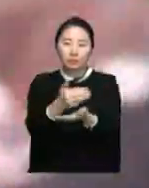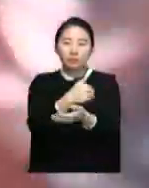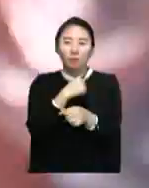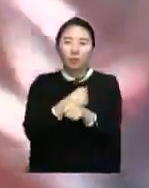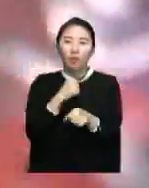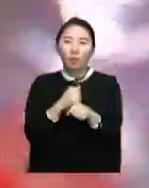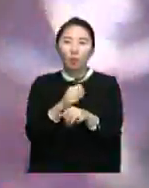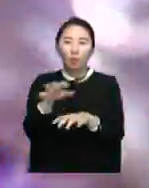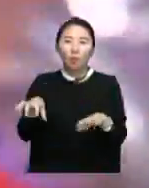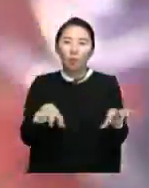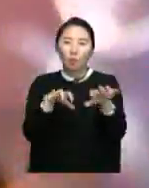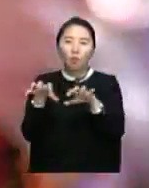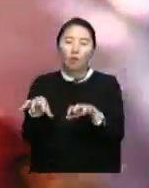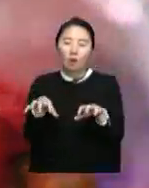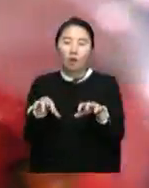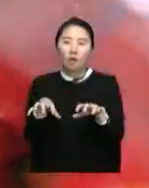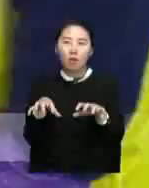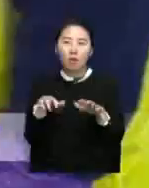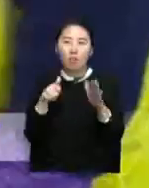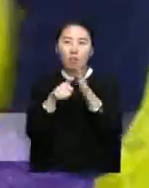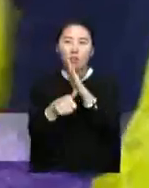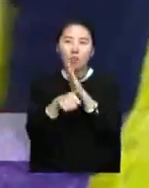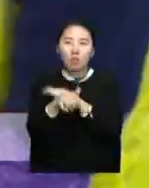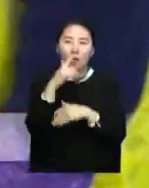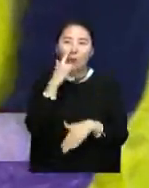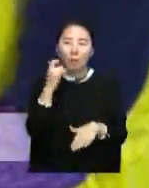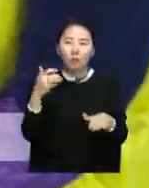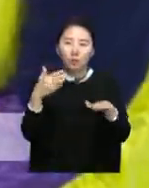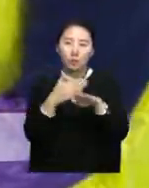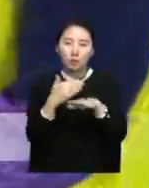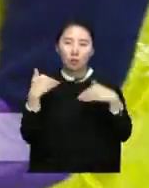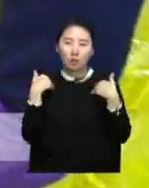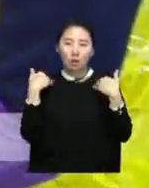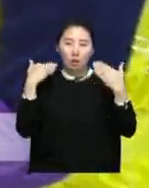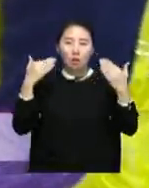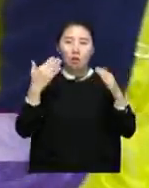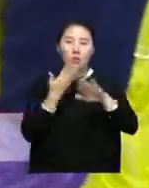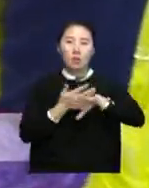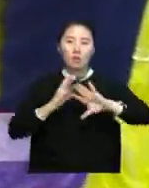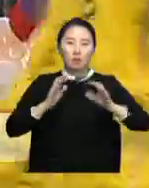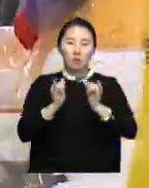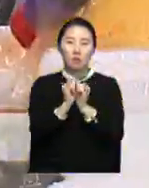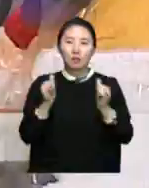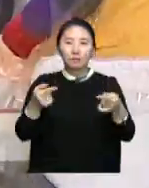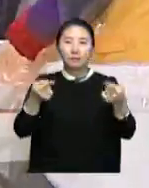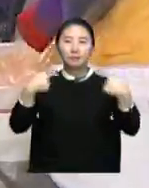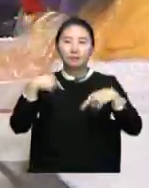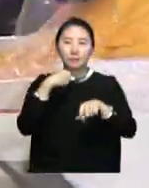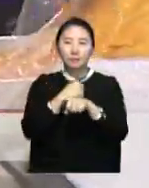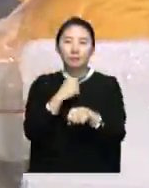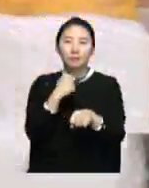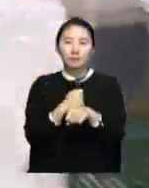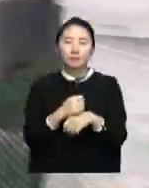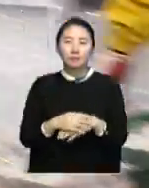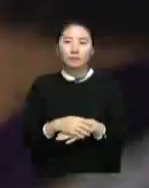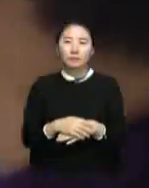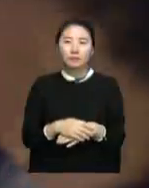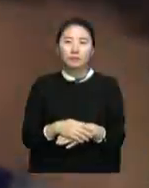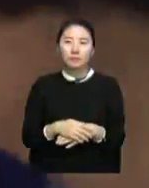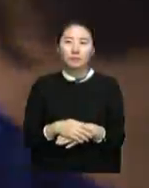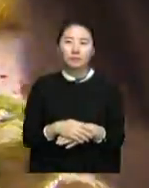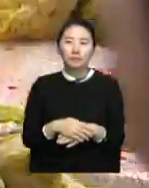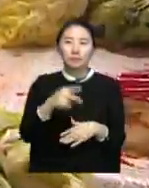올해 김장 담그기에는 김장 베테랑 어머니들부터 어르신, 외국인까지 동참했습니다. 이